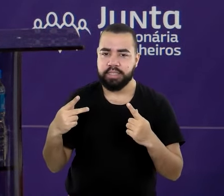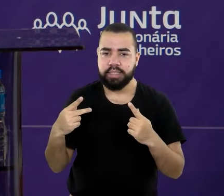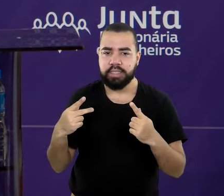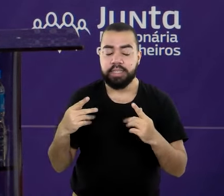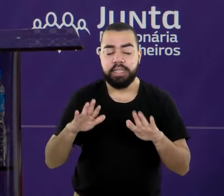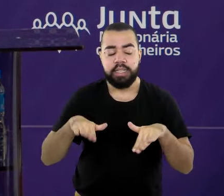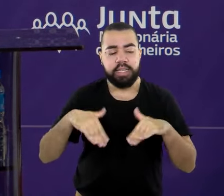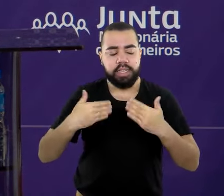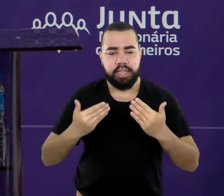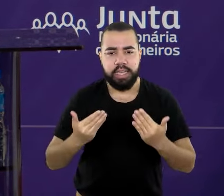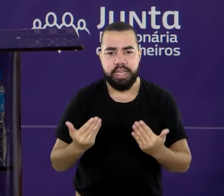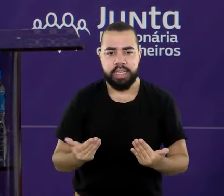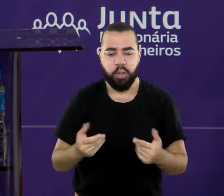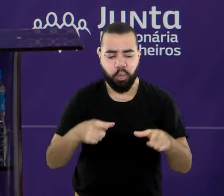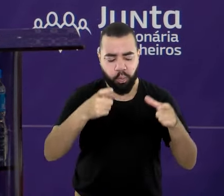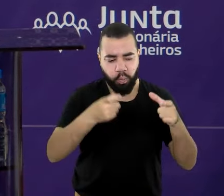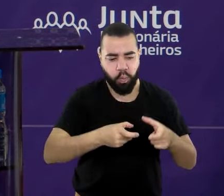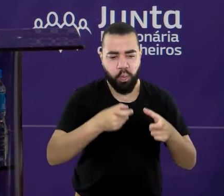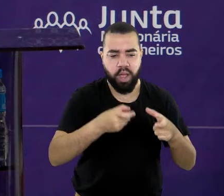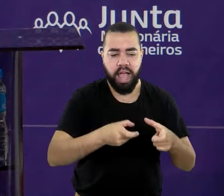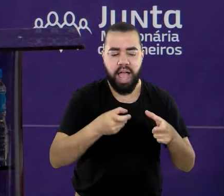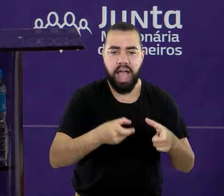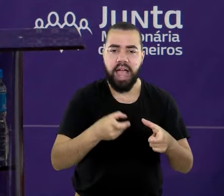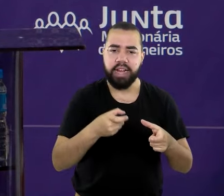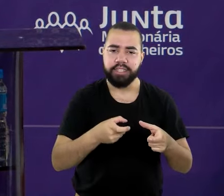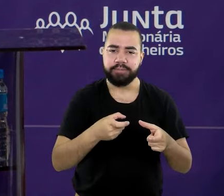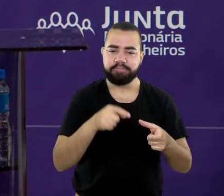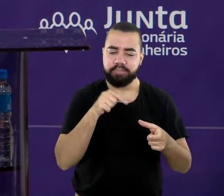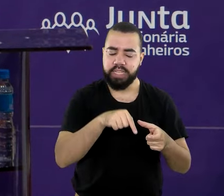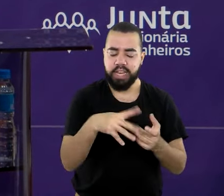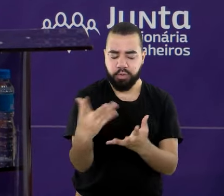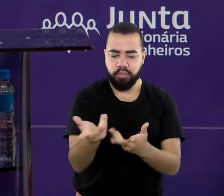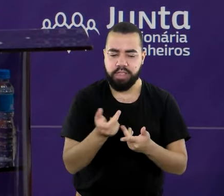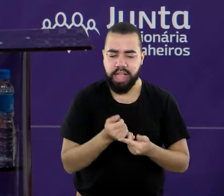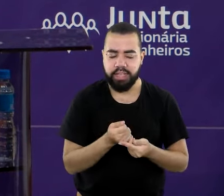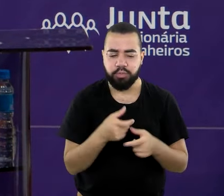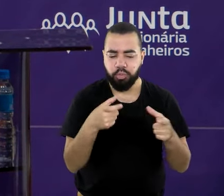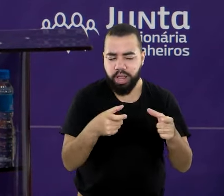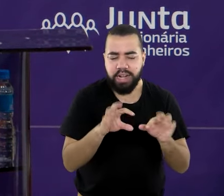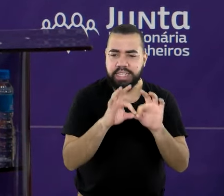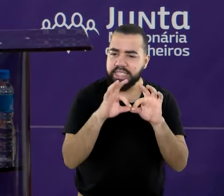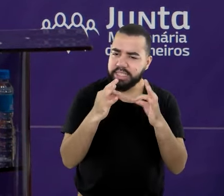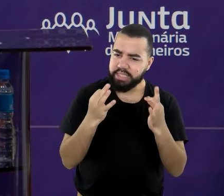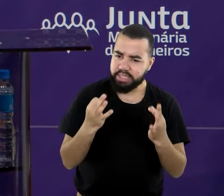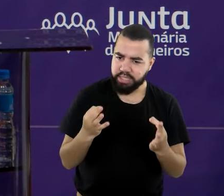나체촌이었습니다. E o lugar que ele foi convidado era um lugar muito humilde.